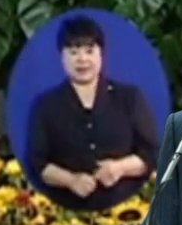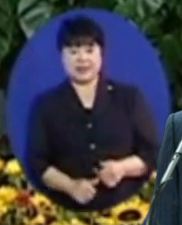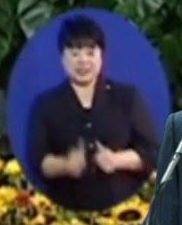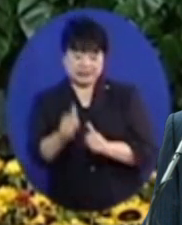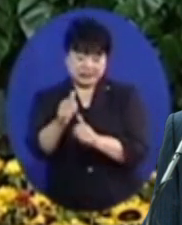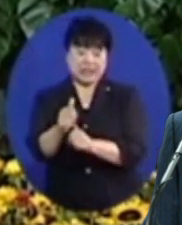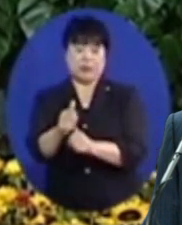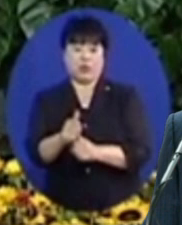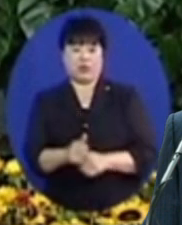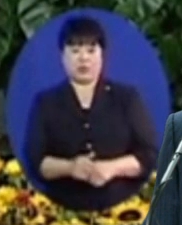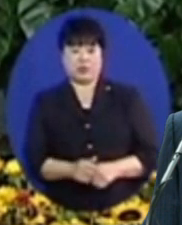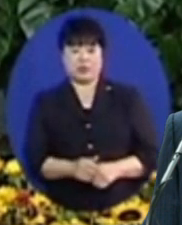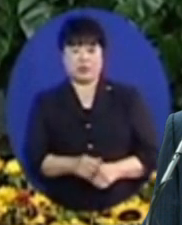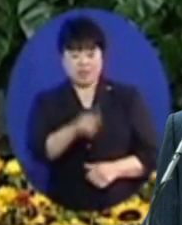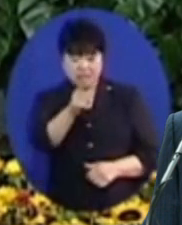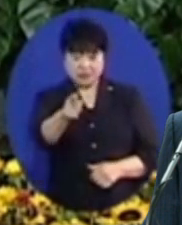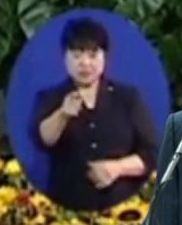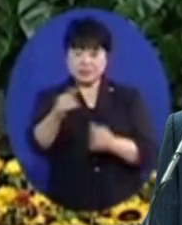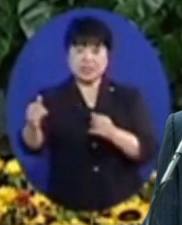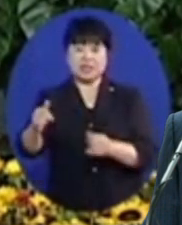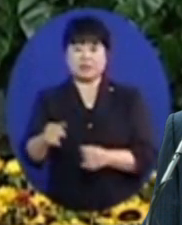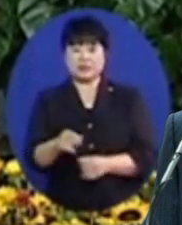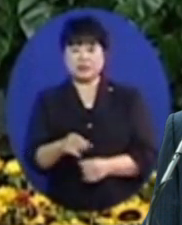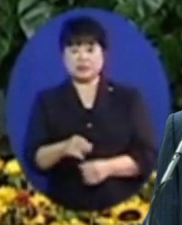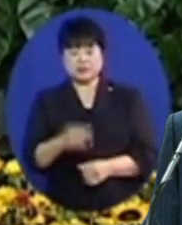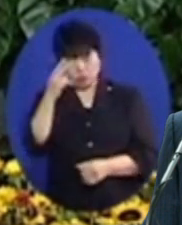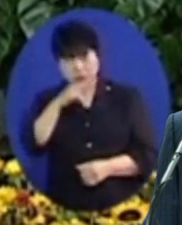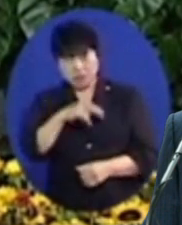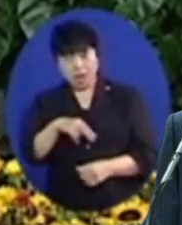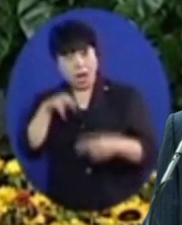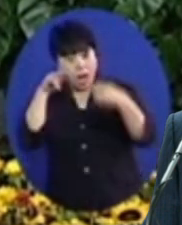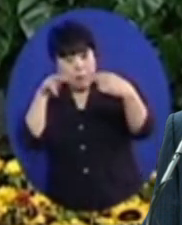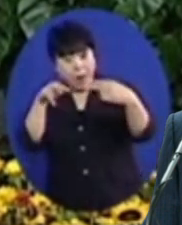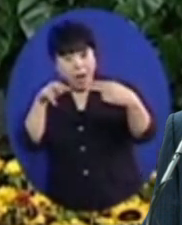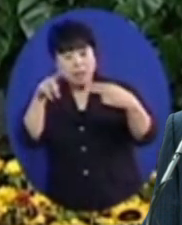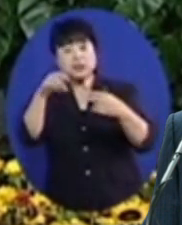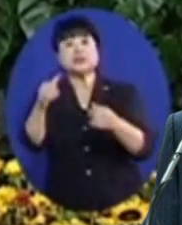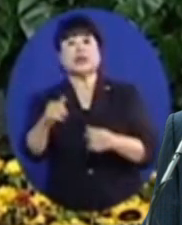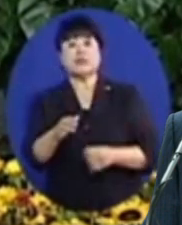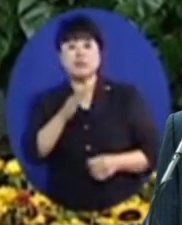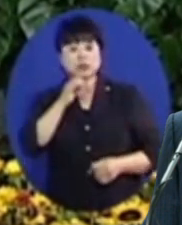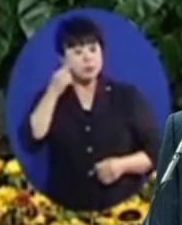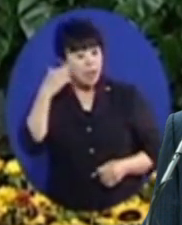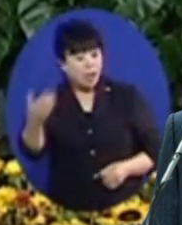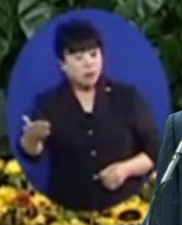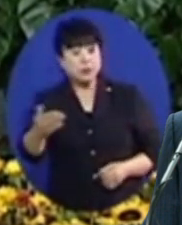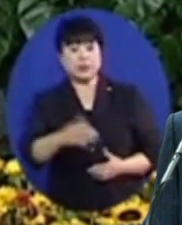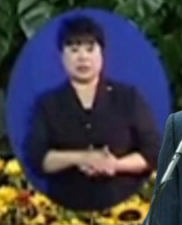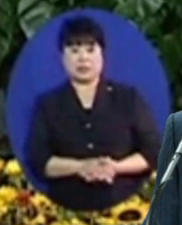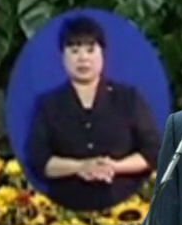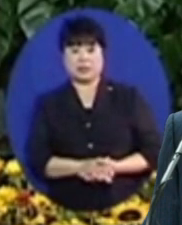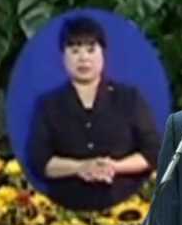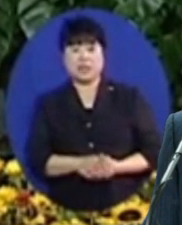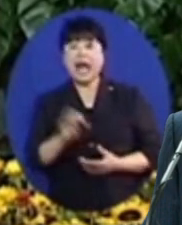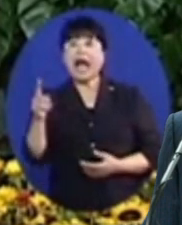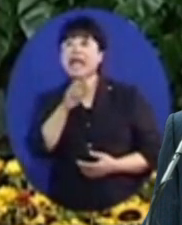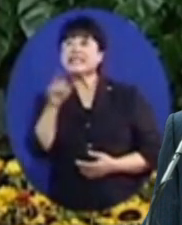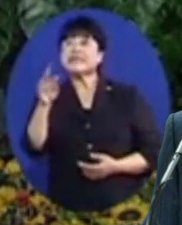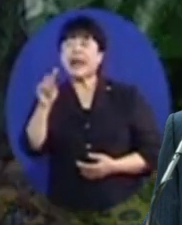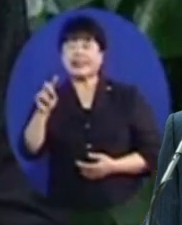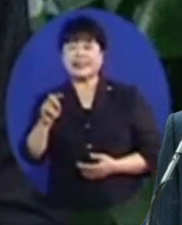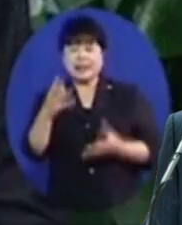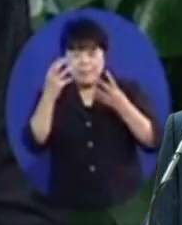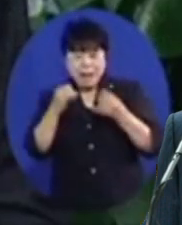아돌프 아이만을 가리키면서 저 사람을 똑똑히 보십시오. 저 사람이 아이만인 것을 맞습니까? 하고 물었습니다. 아이만은